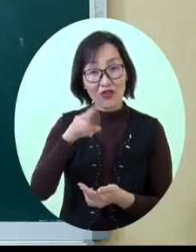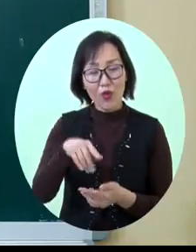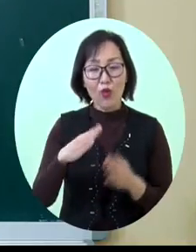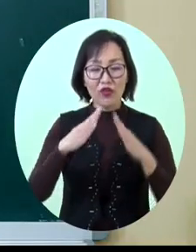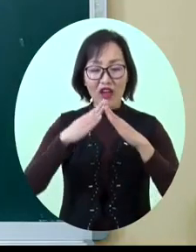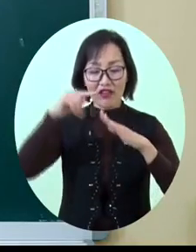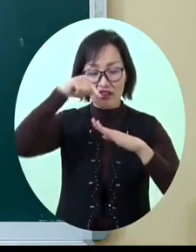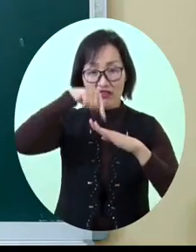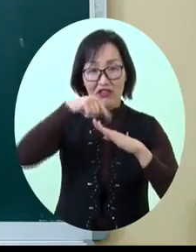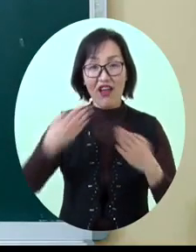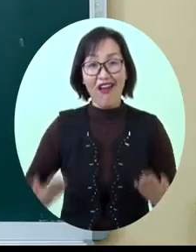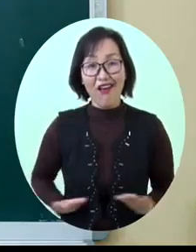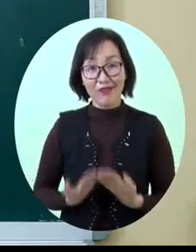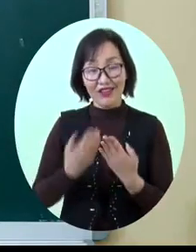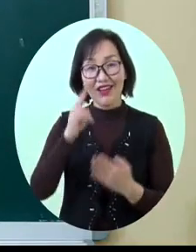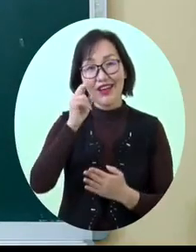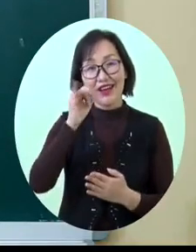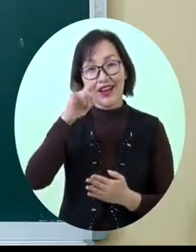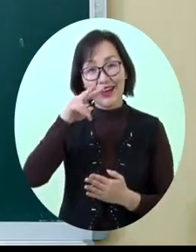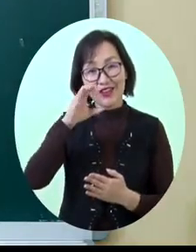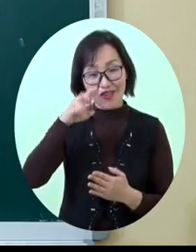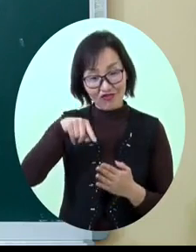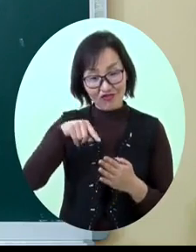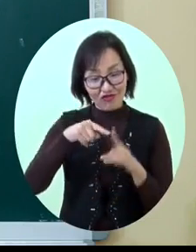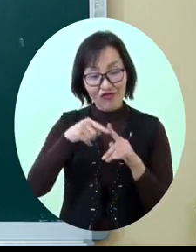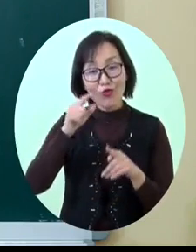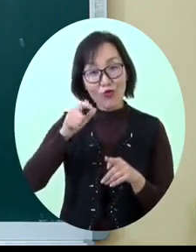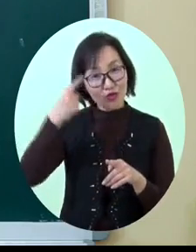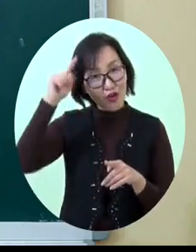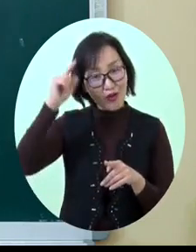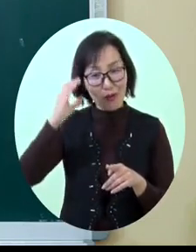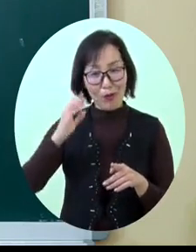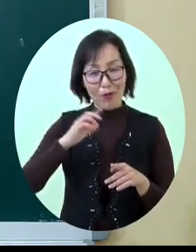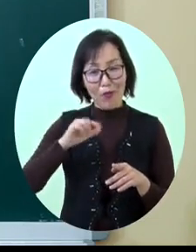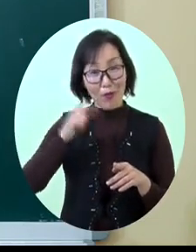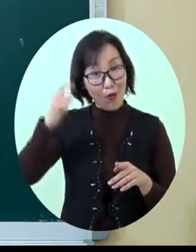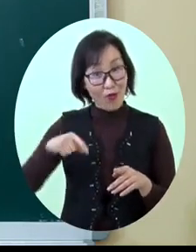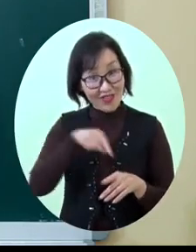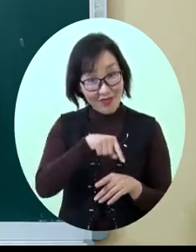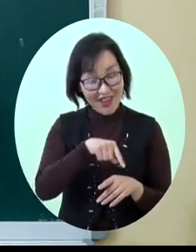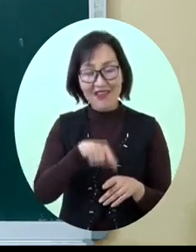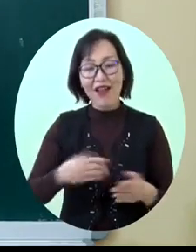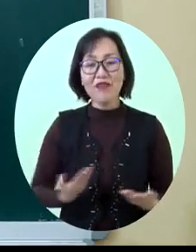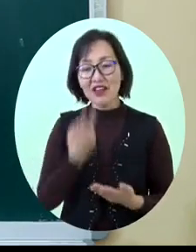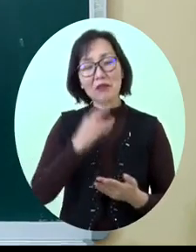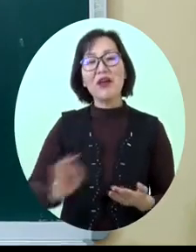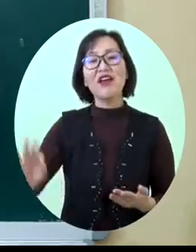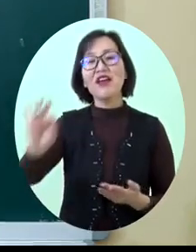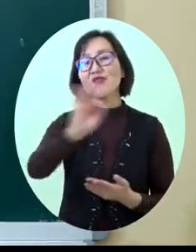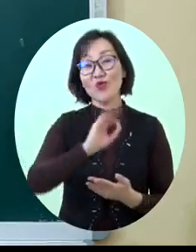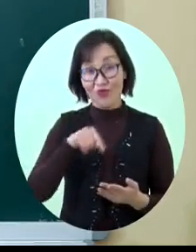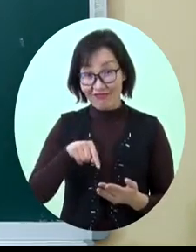энэ бол хүүхд дээвэр дээр суудаг Карлсон гэдэг зохиолын баатар байна. Энэ бол амьдрал дээр